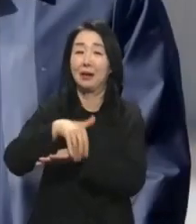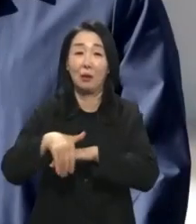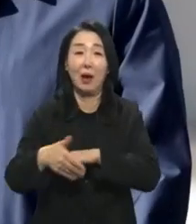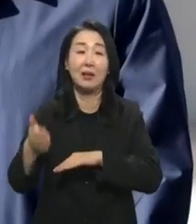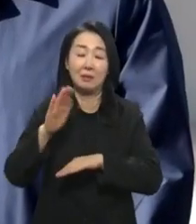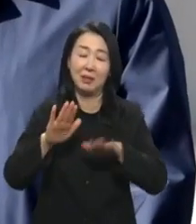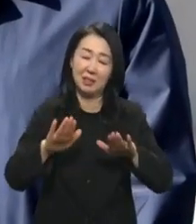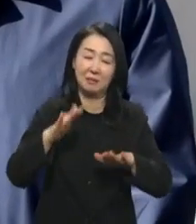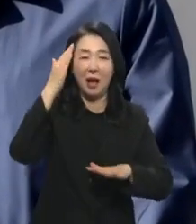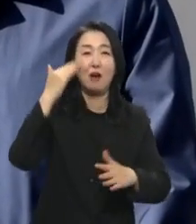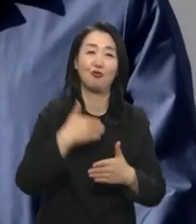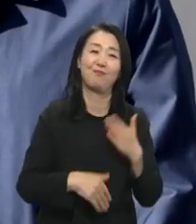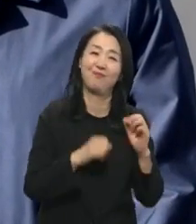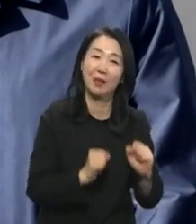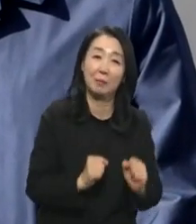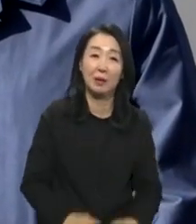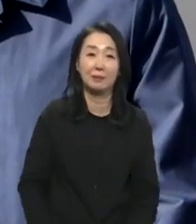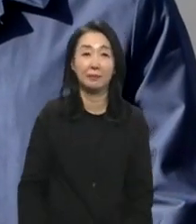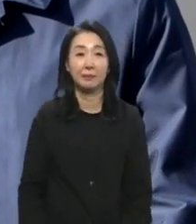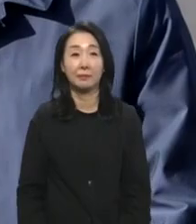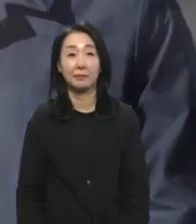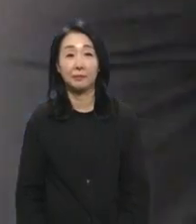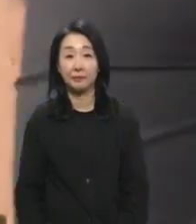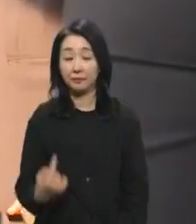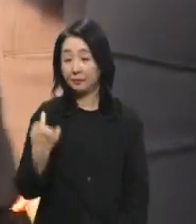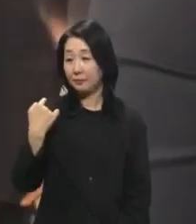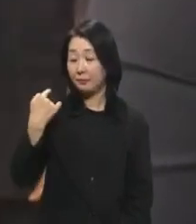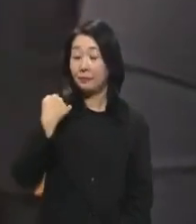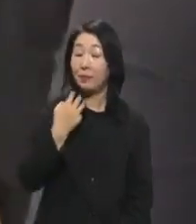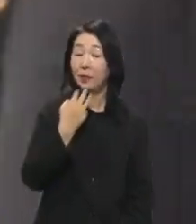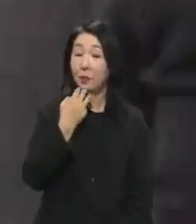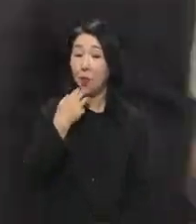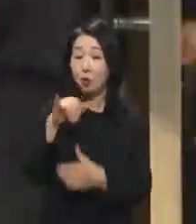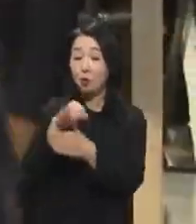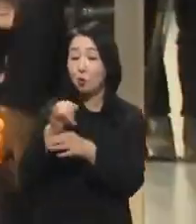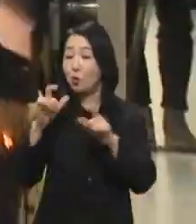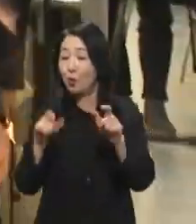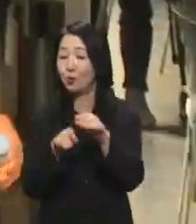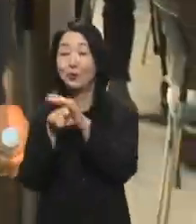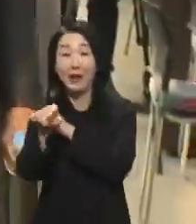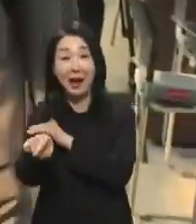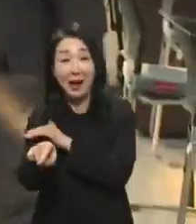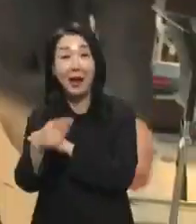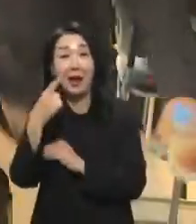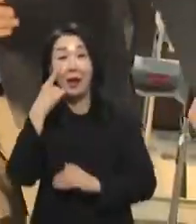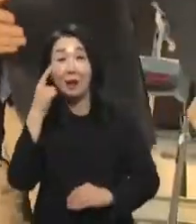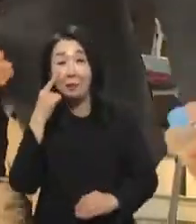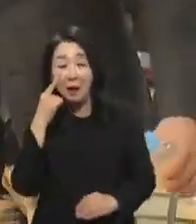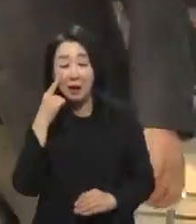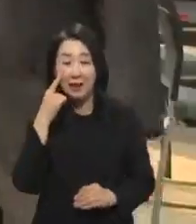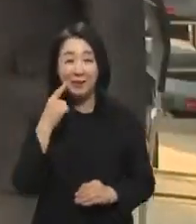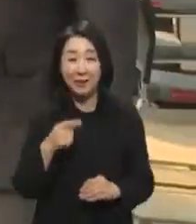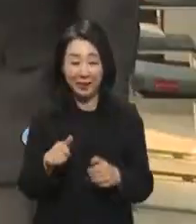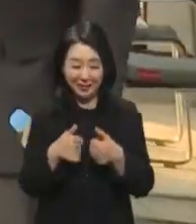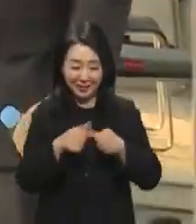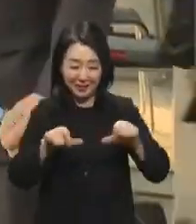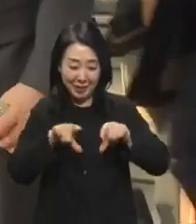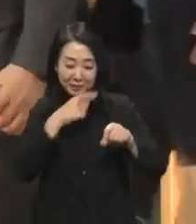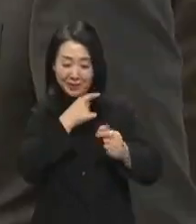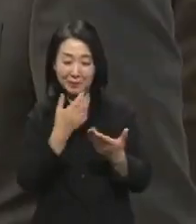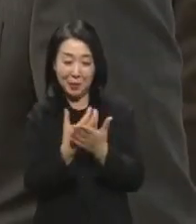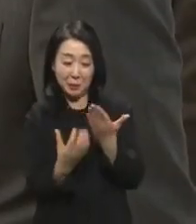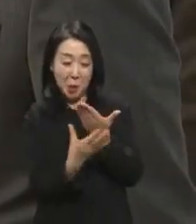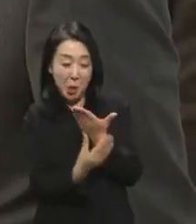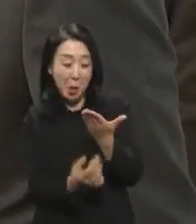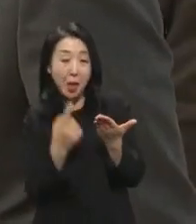어제는 그 서울 종로구에 있는 주민 센터를 직접 장관이 찾아서 직접 이제 본인 인감 증명서도 떼 보면서 이제